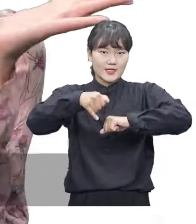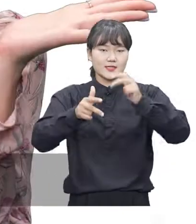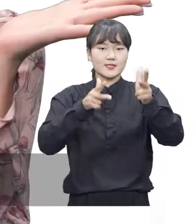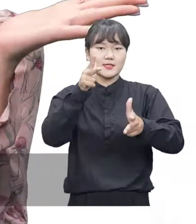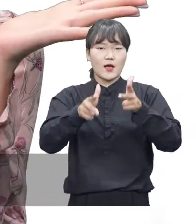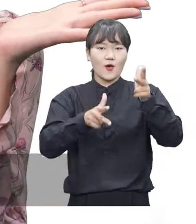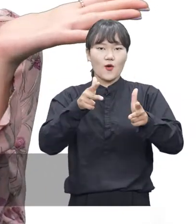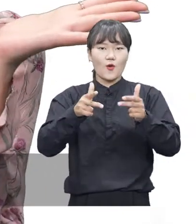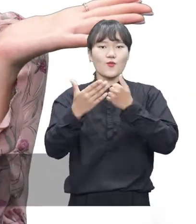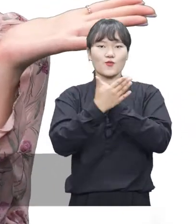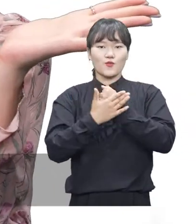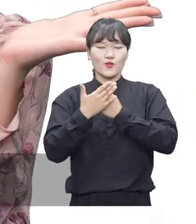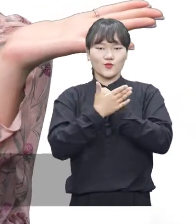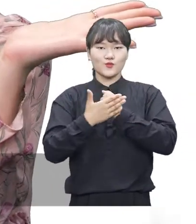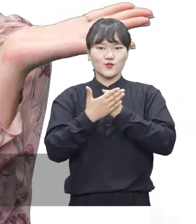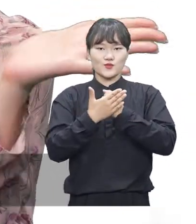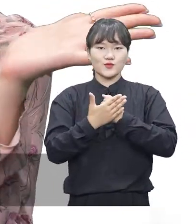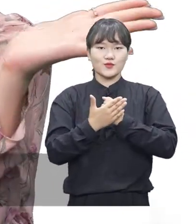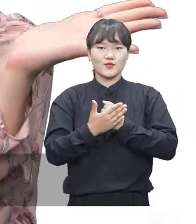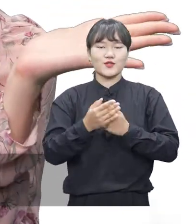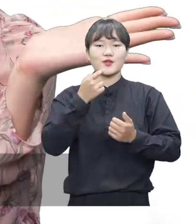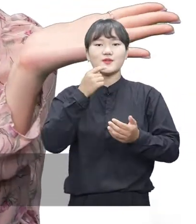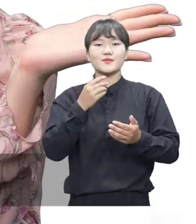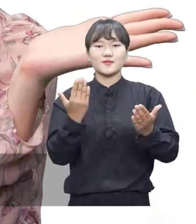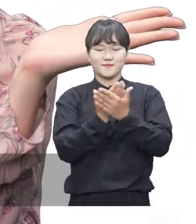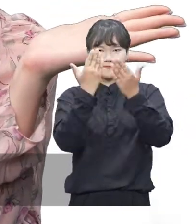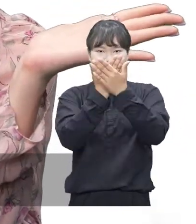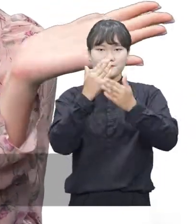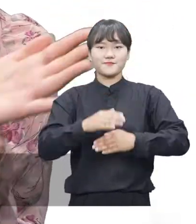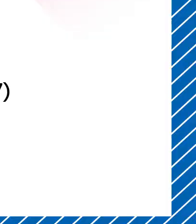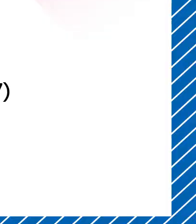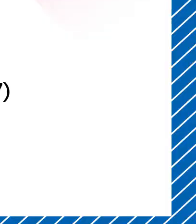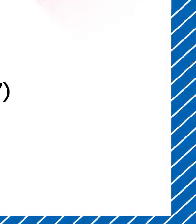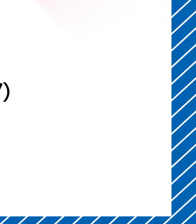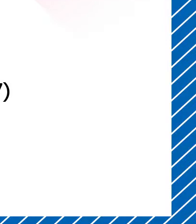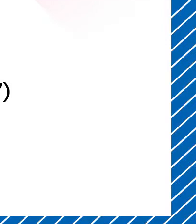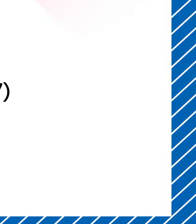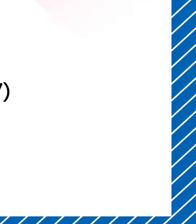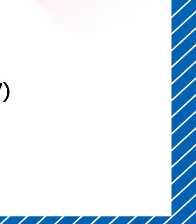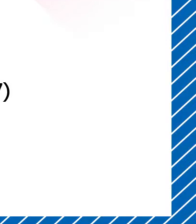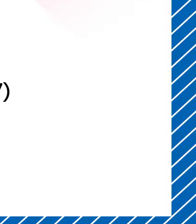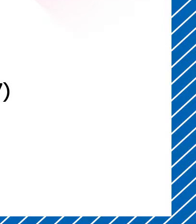편의는 높아지고 상권 활성화를 기대할 수 있게 됐습니다.